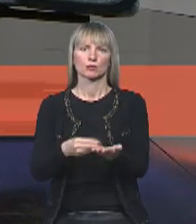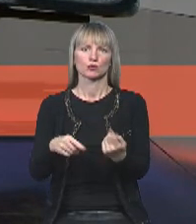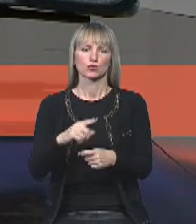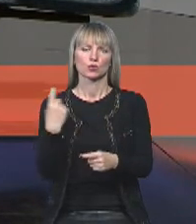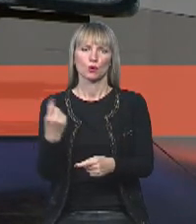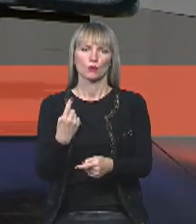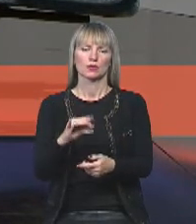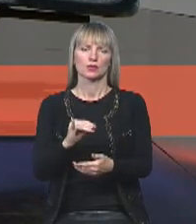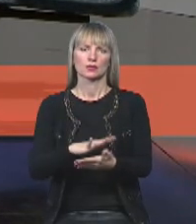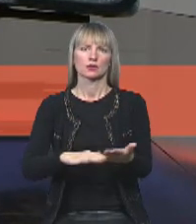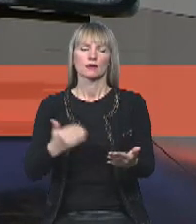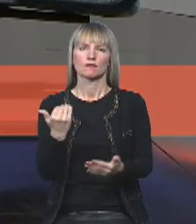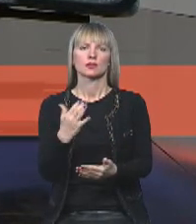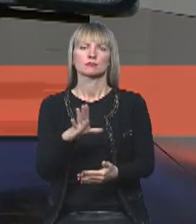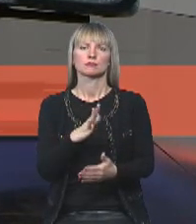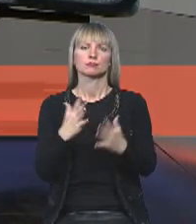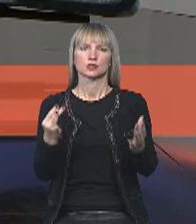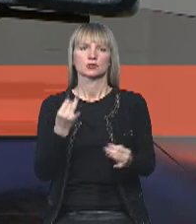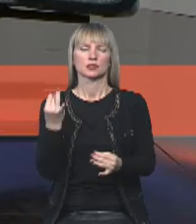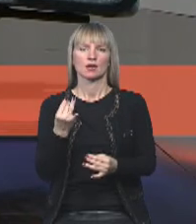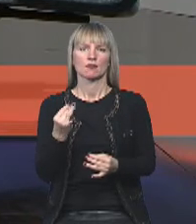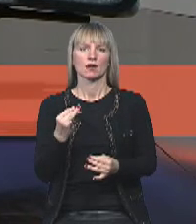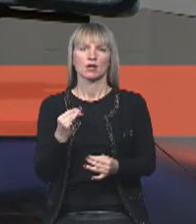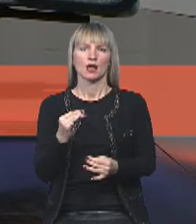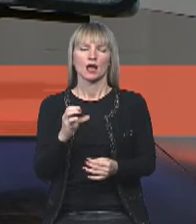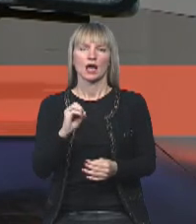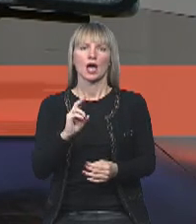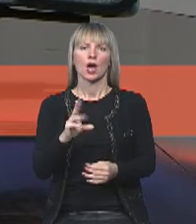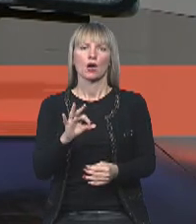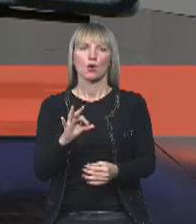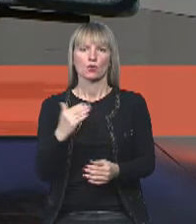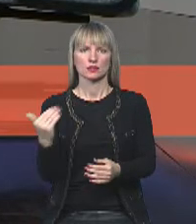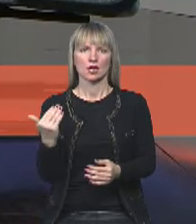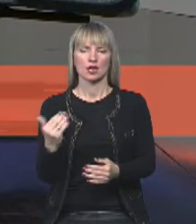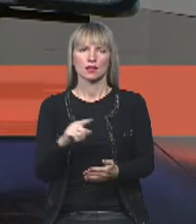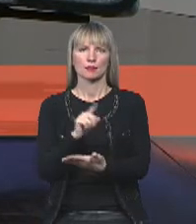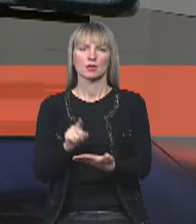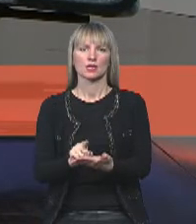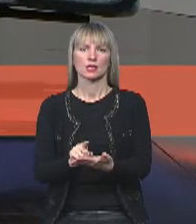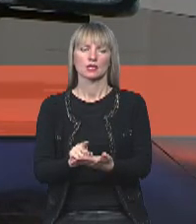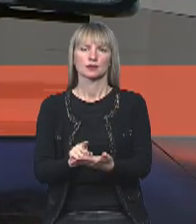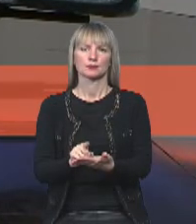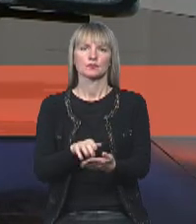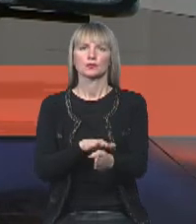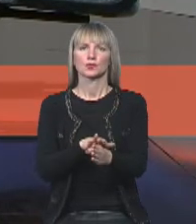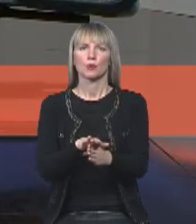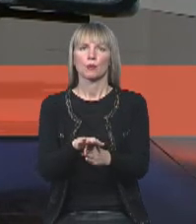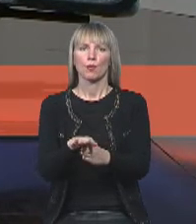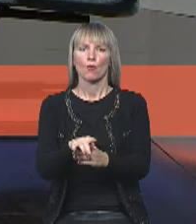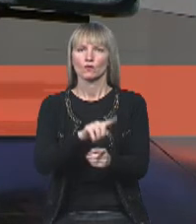так далее. То есть вас больше цікавила экологичная сторона питання, так? Ну, тобто дбати про полный цикл,